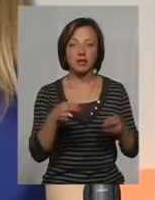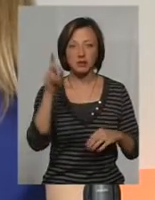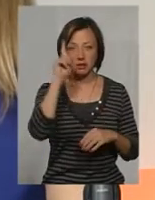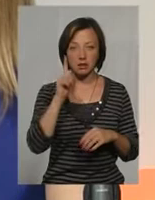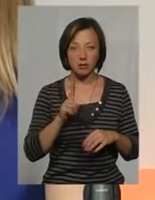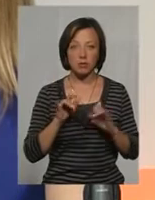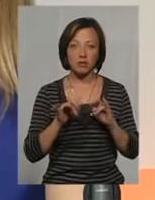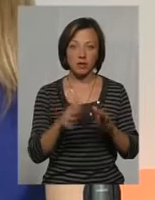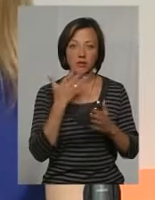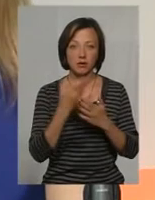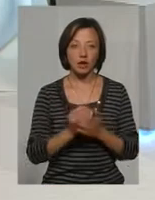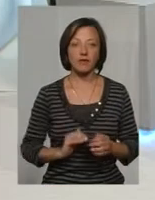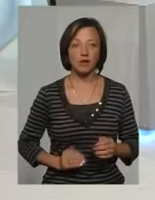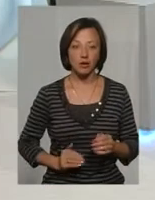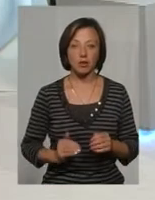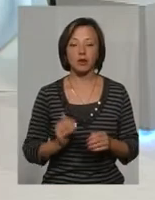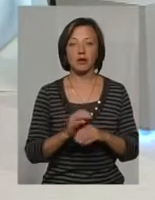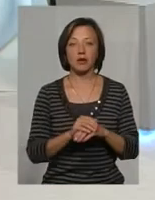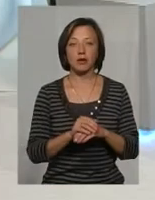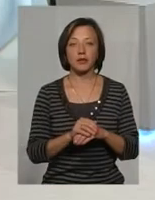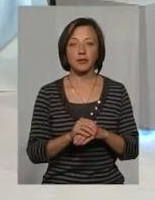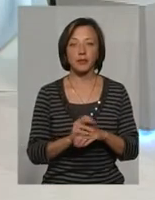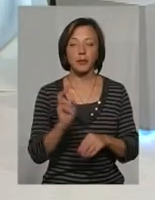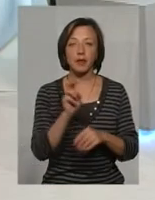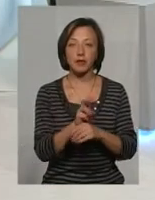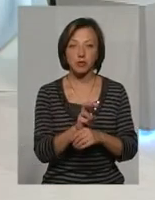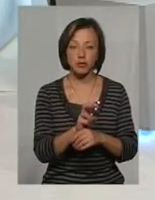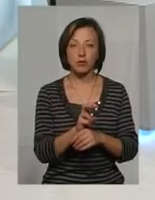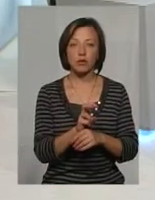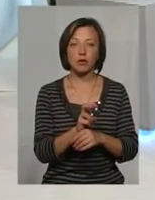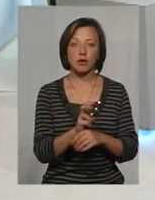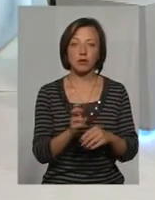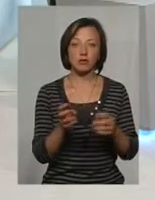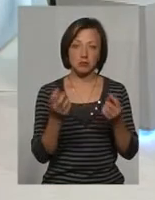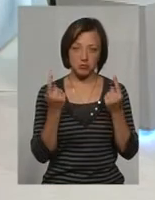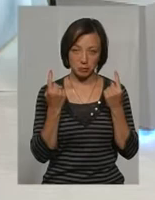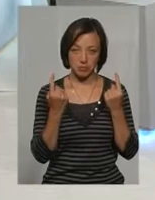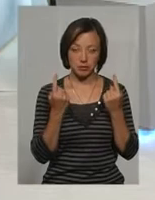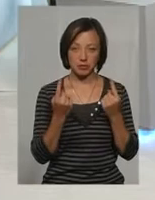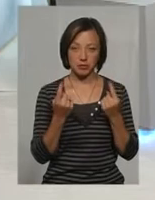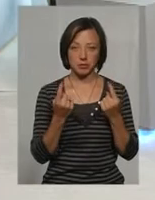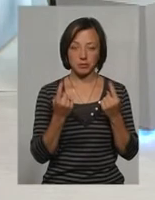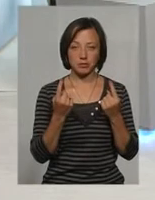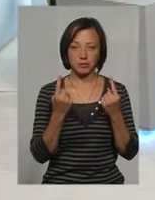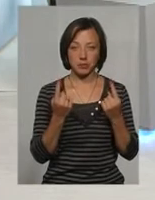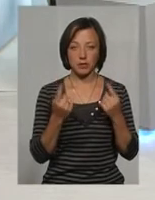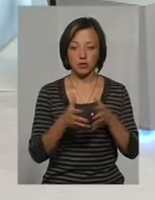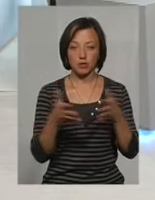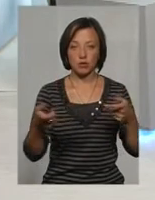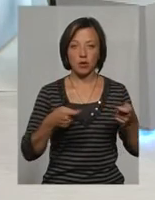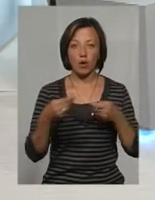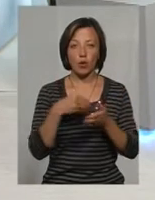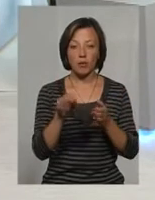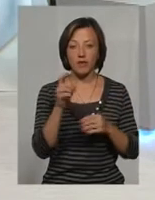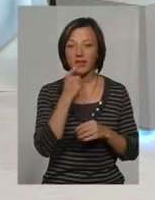Ізраїля по ділам своєї фірми. Пішов в доволі такий солідний супермаркет, купив там ці